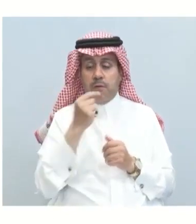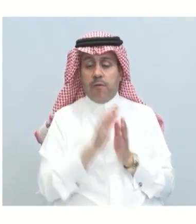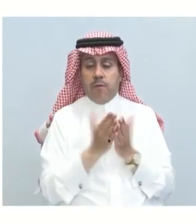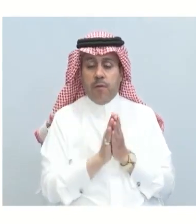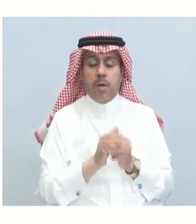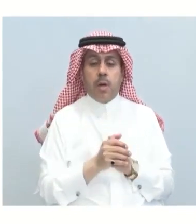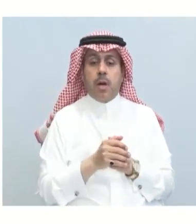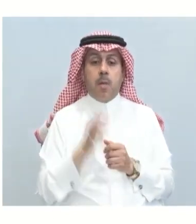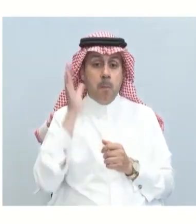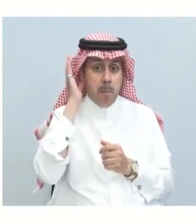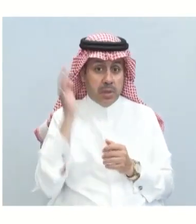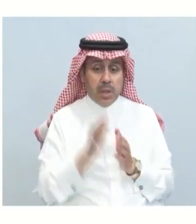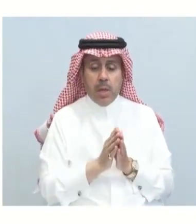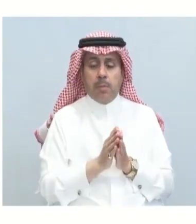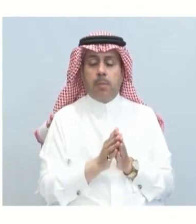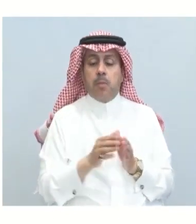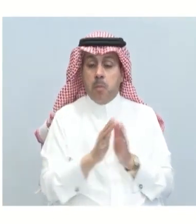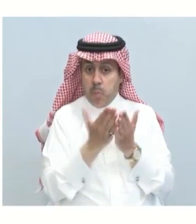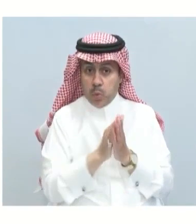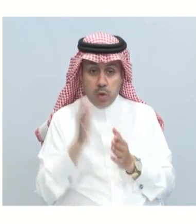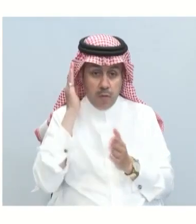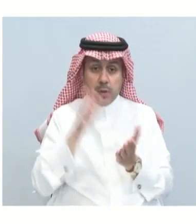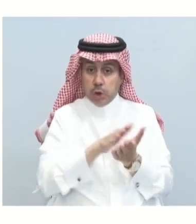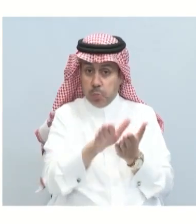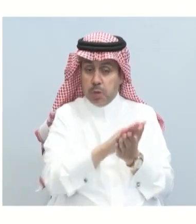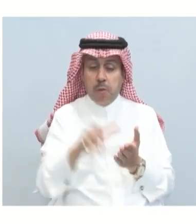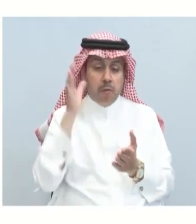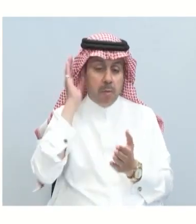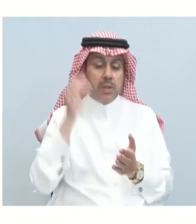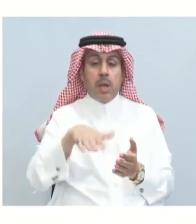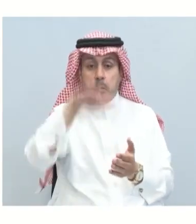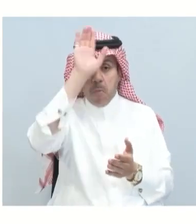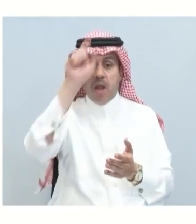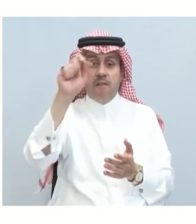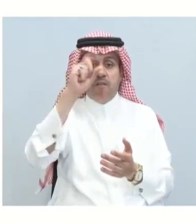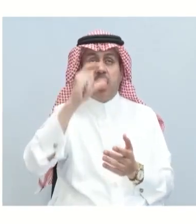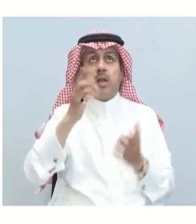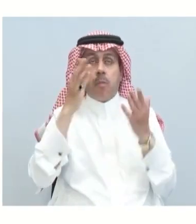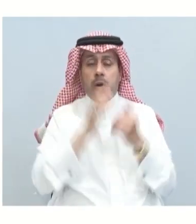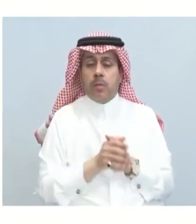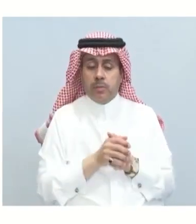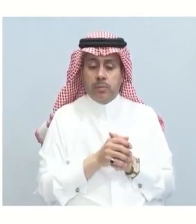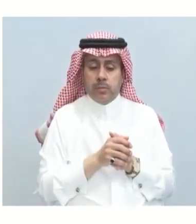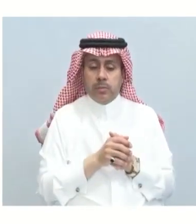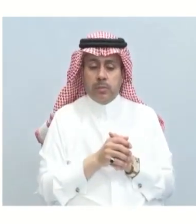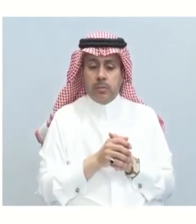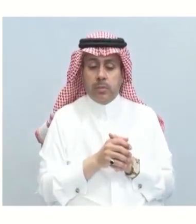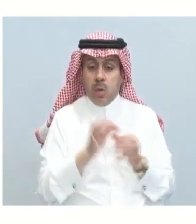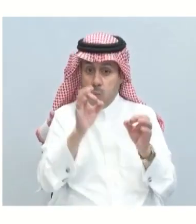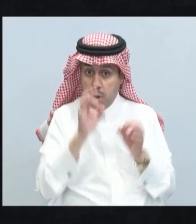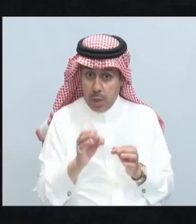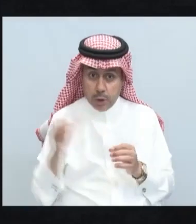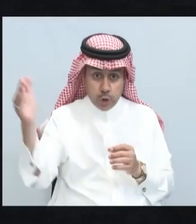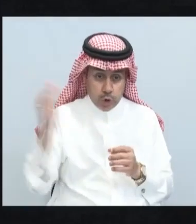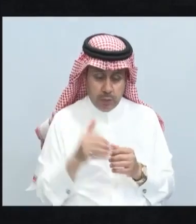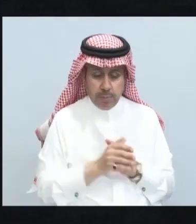المدينه يقرا من هذا المصحف ويلتزم القراءه به حتى يعرف والايات ورد